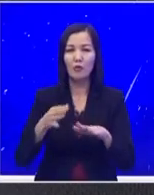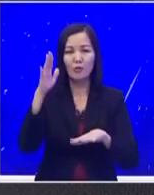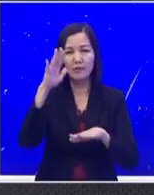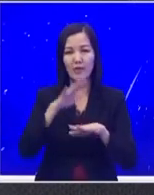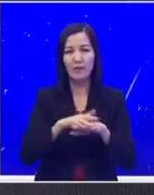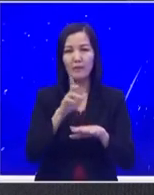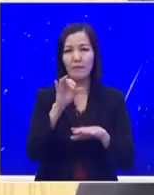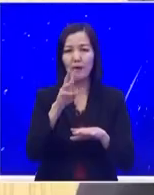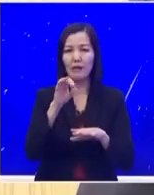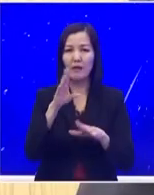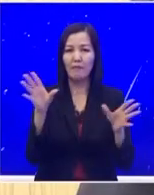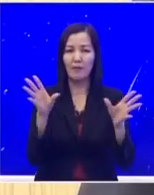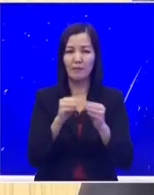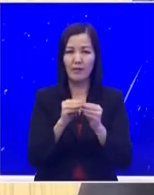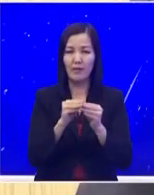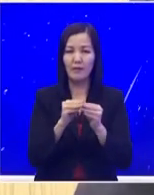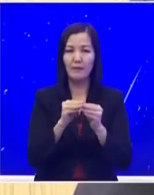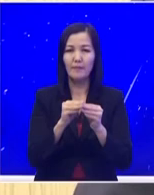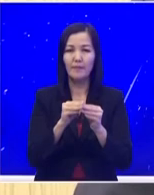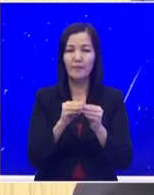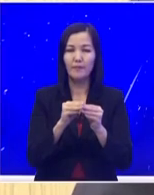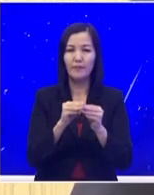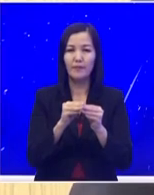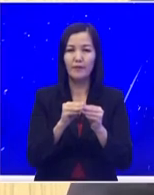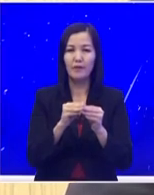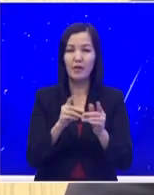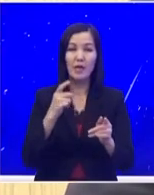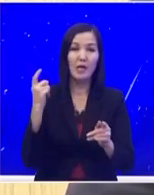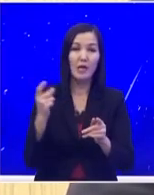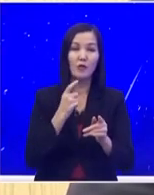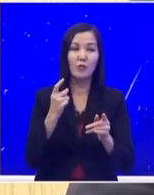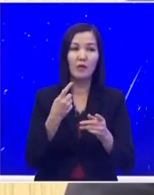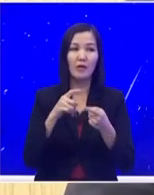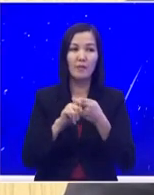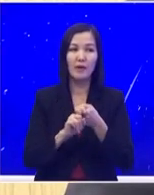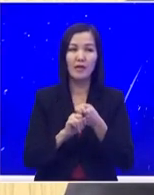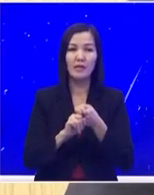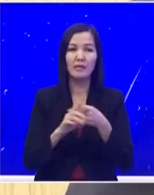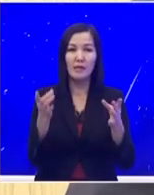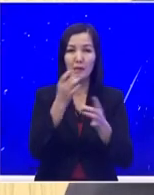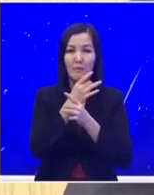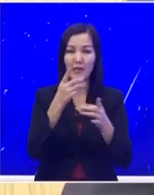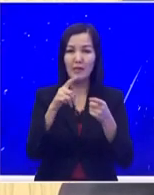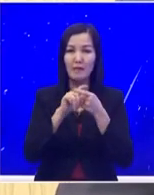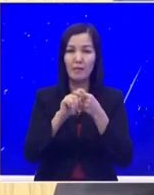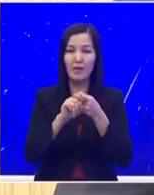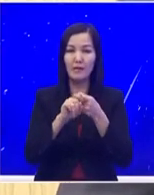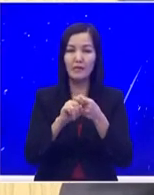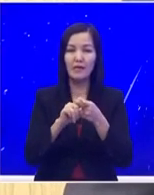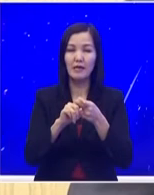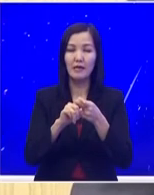әкімі Амандық Ғаббасұлының осы экономикалық қарым-қатынас, мәдени қарым-қатынасқа